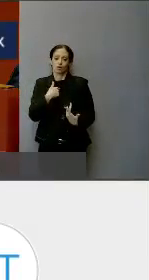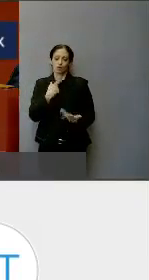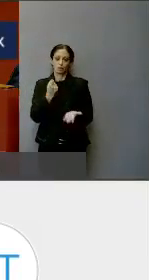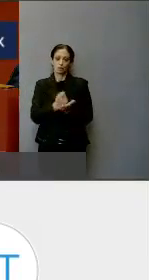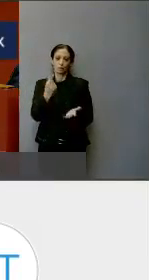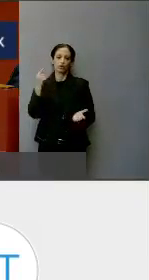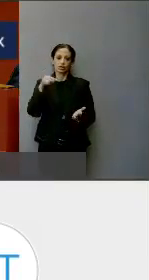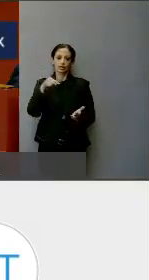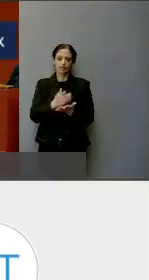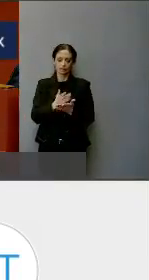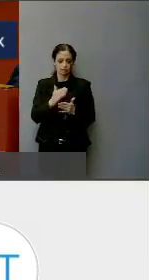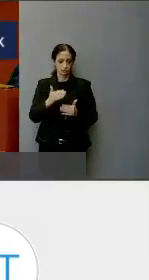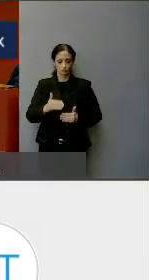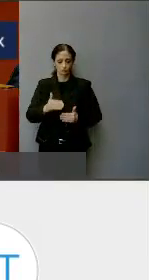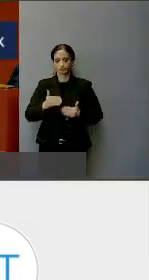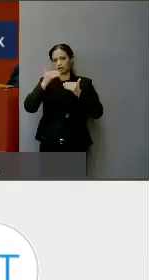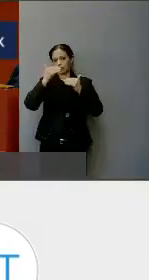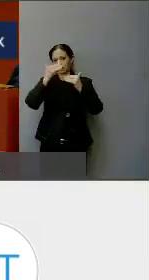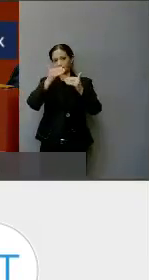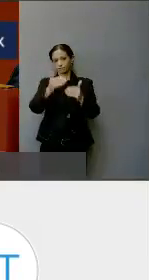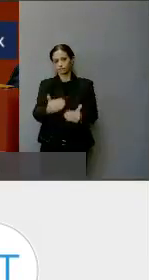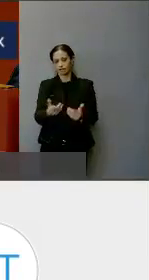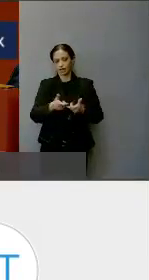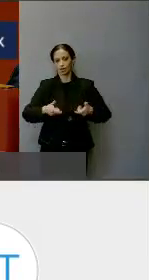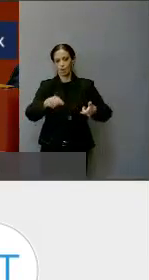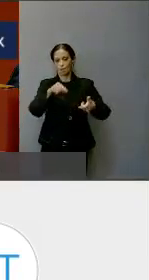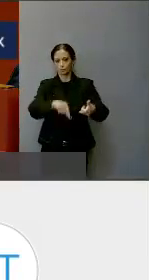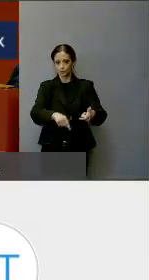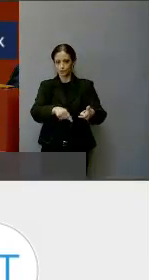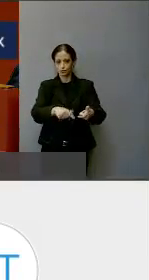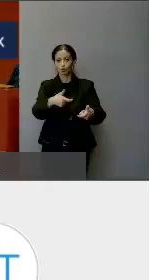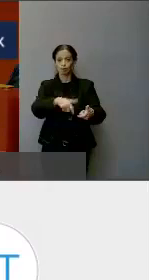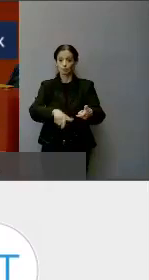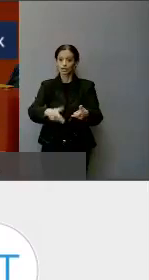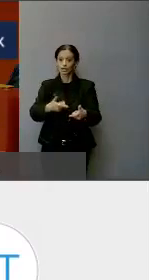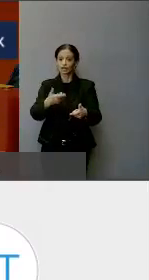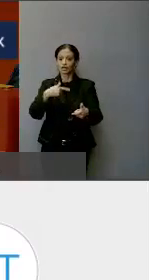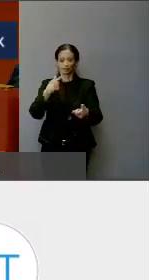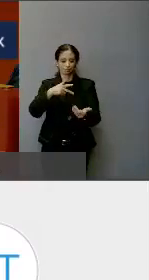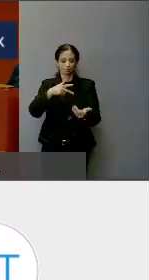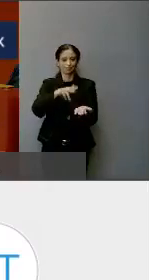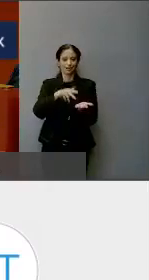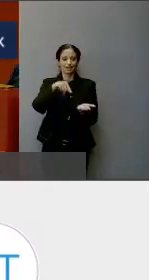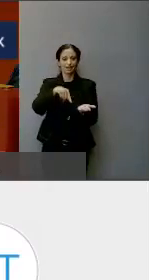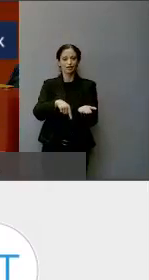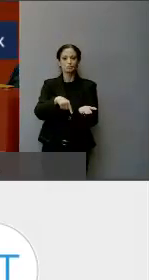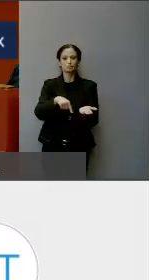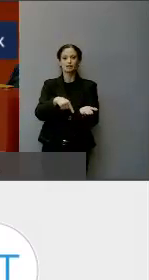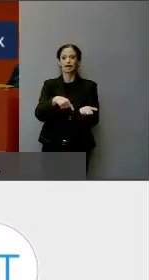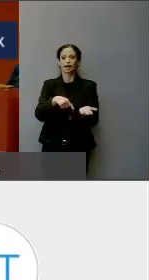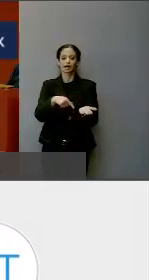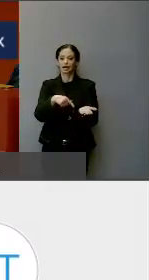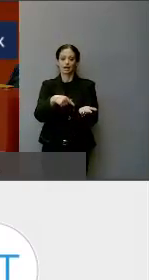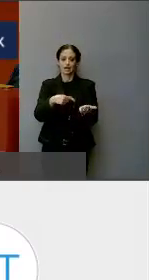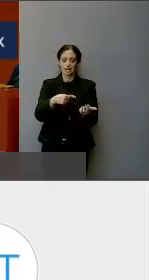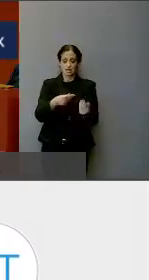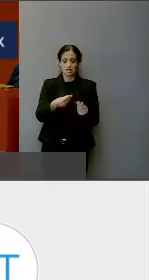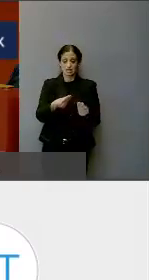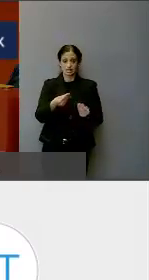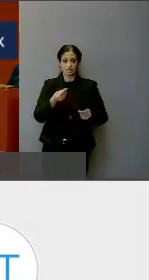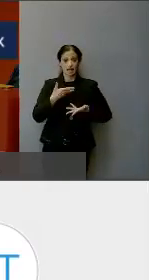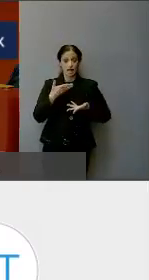rinviare questa questa commissione anche perché questa è una delibera che non pone una scelta